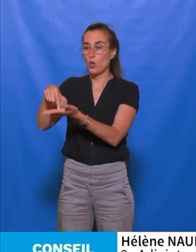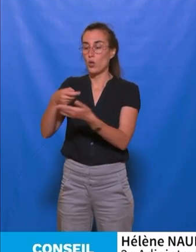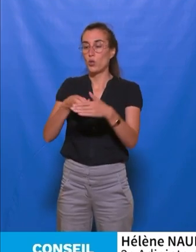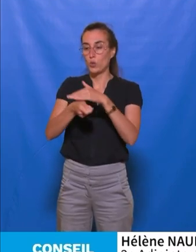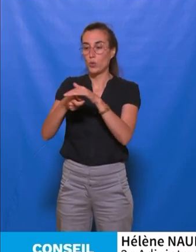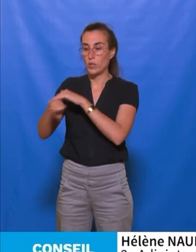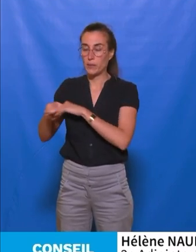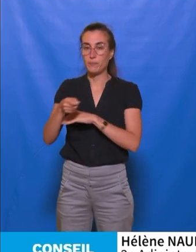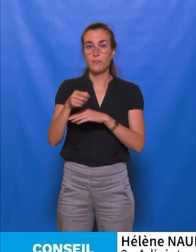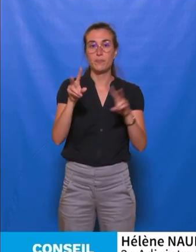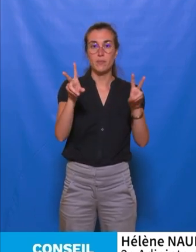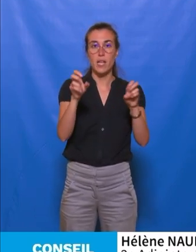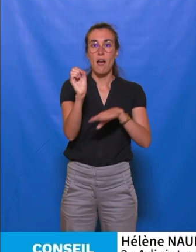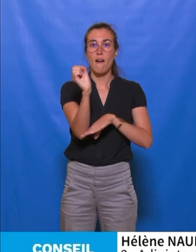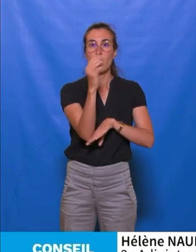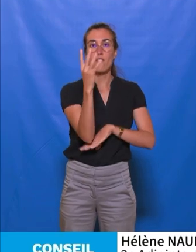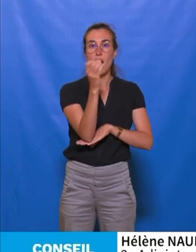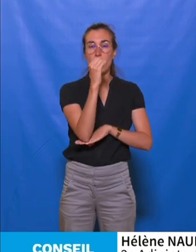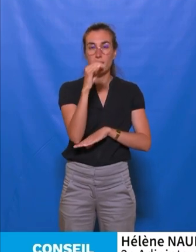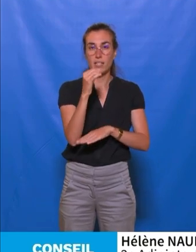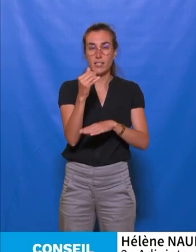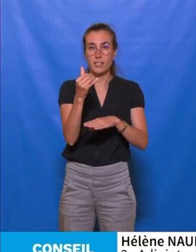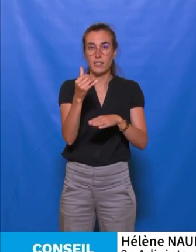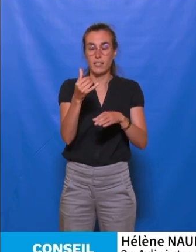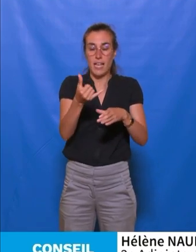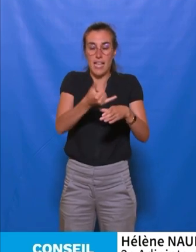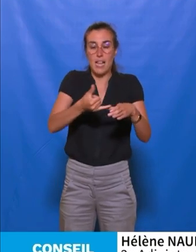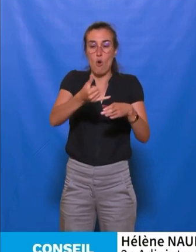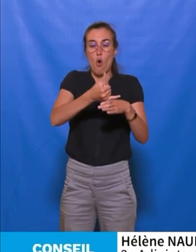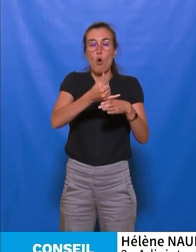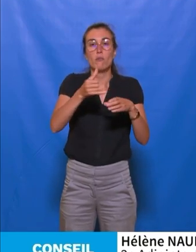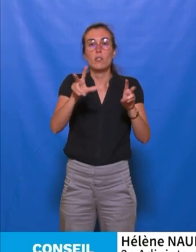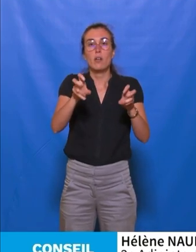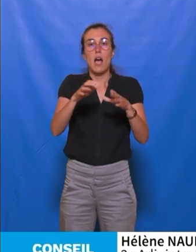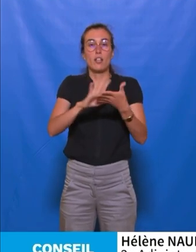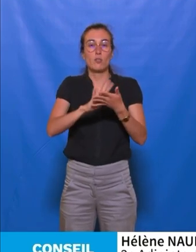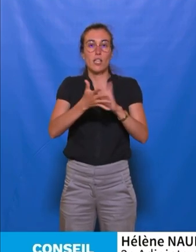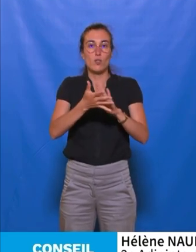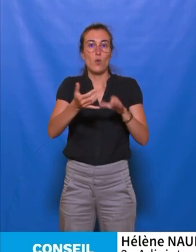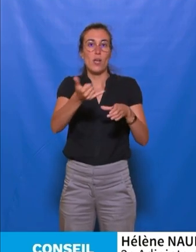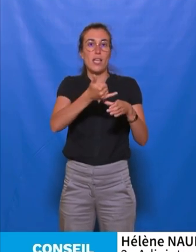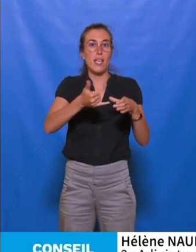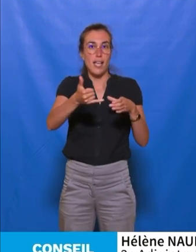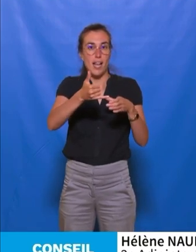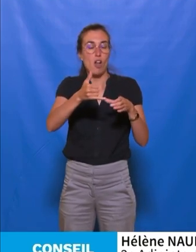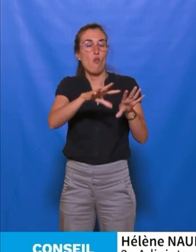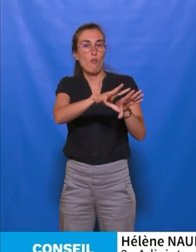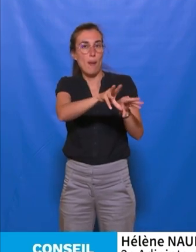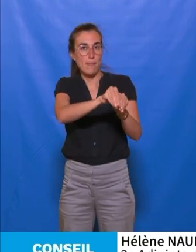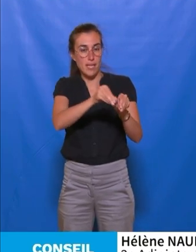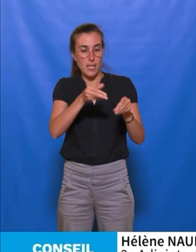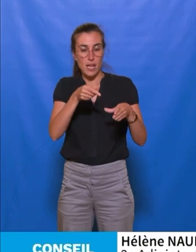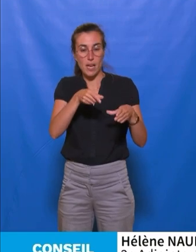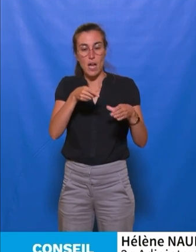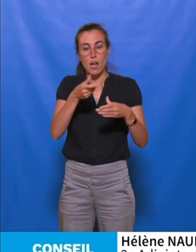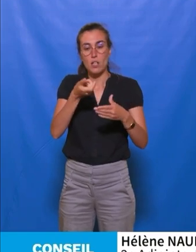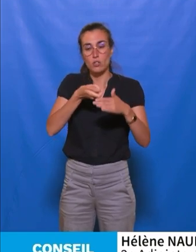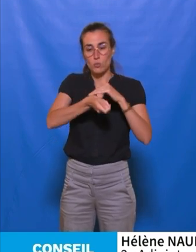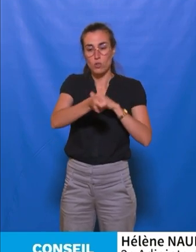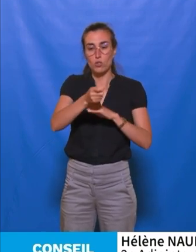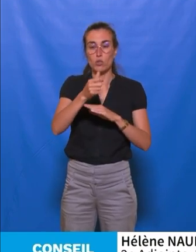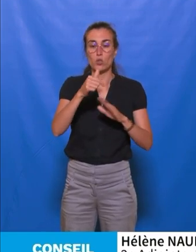Lillo, porté par l'association Lillo Famille, pour un montant là de subvention qui sera à hauteur de